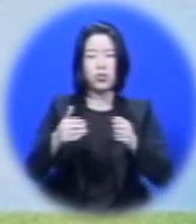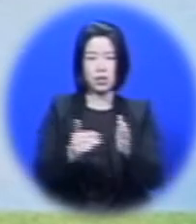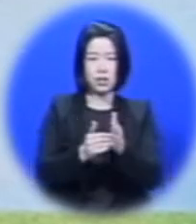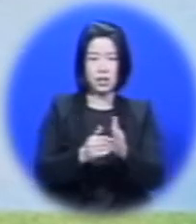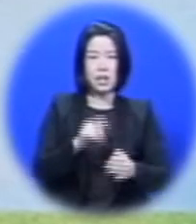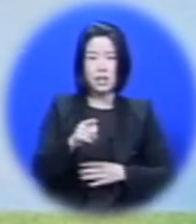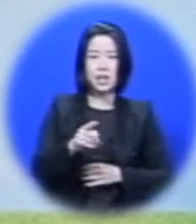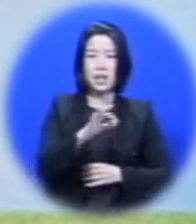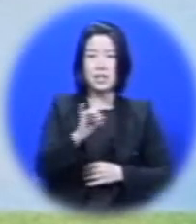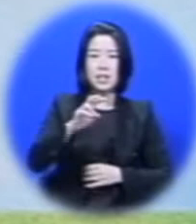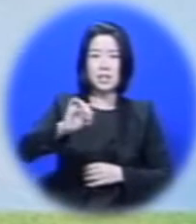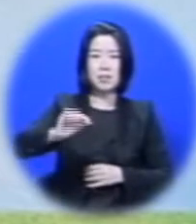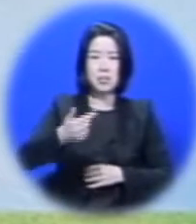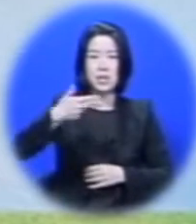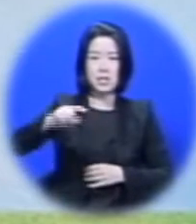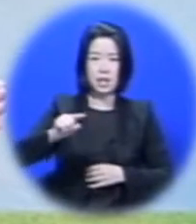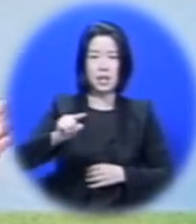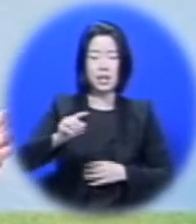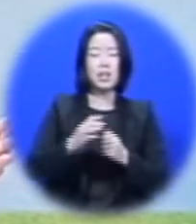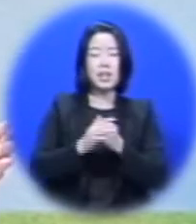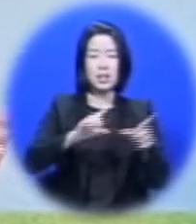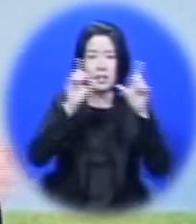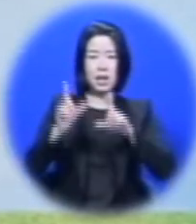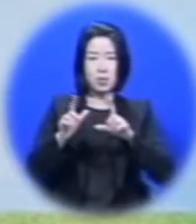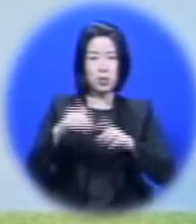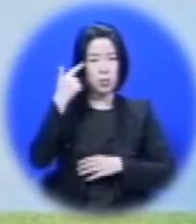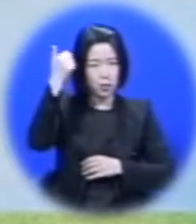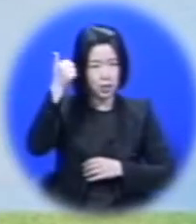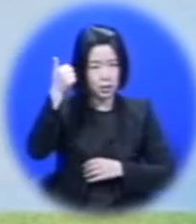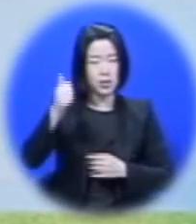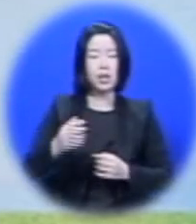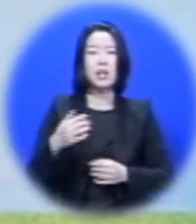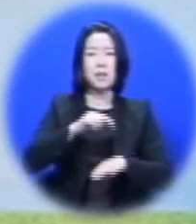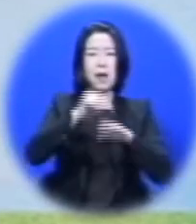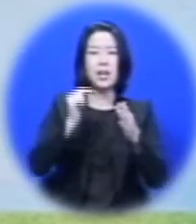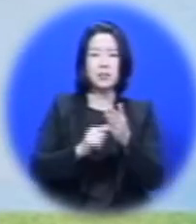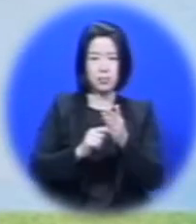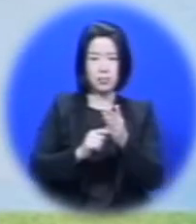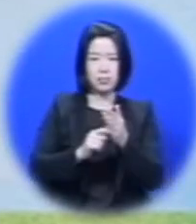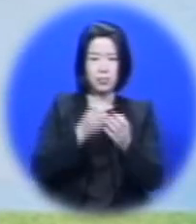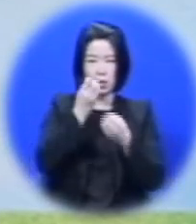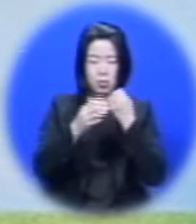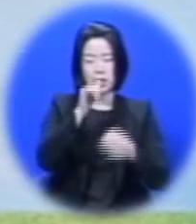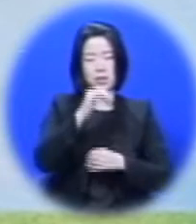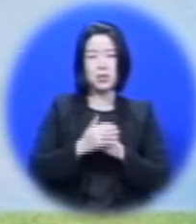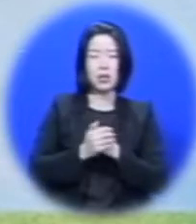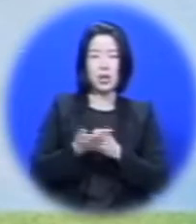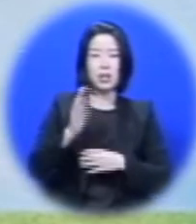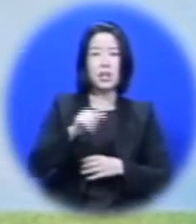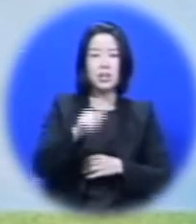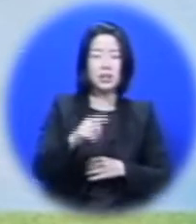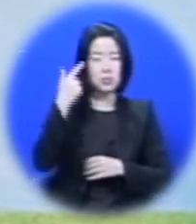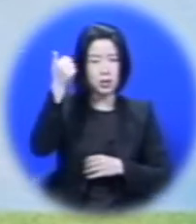그게 이민자의 삶이고 이민 목회를 하던 분들의 심정이라는 것. 그런데 이 목사님이